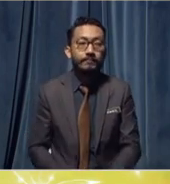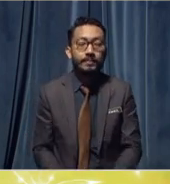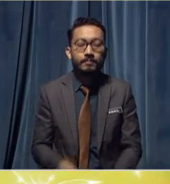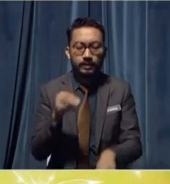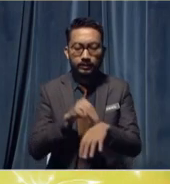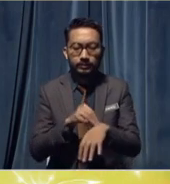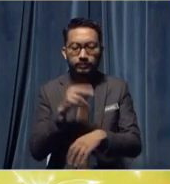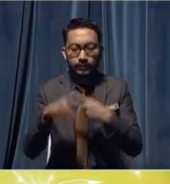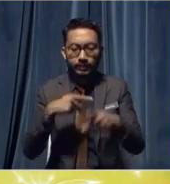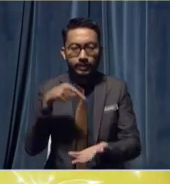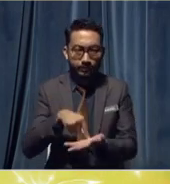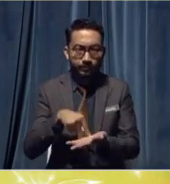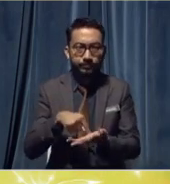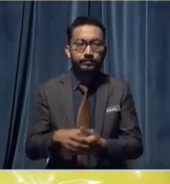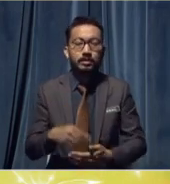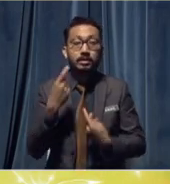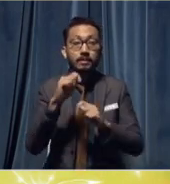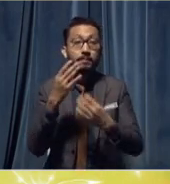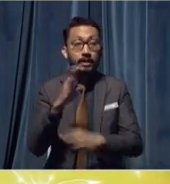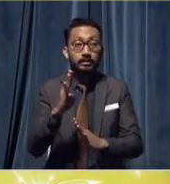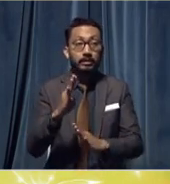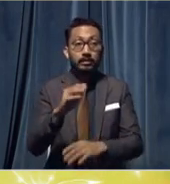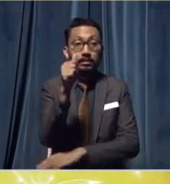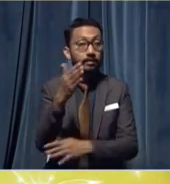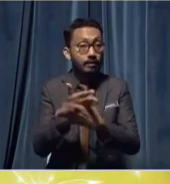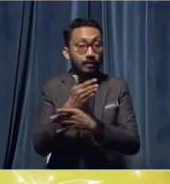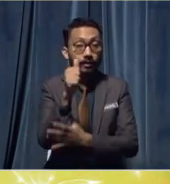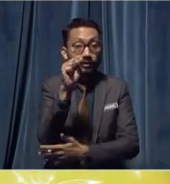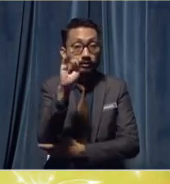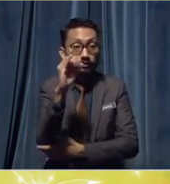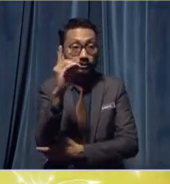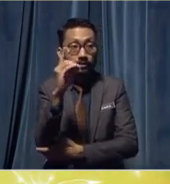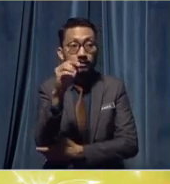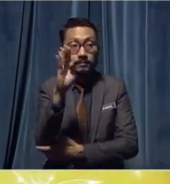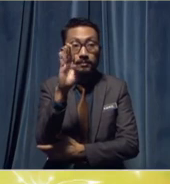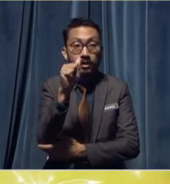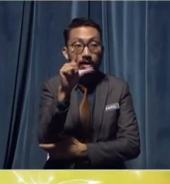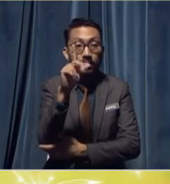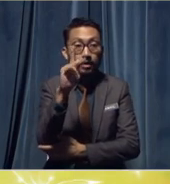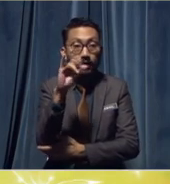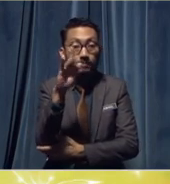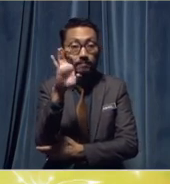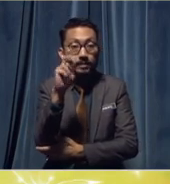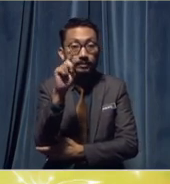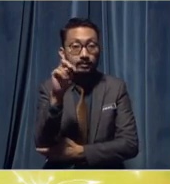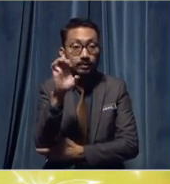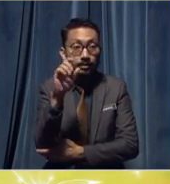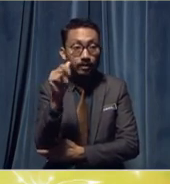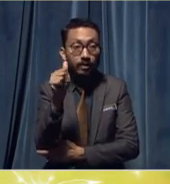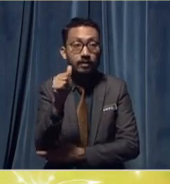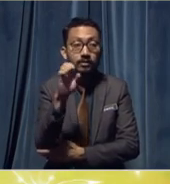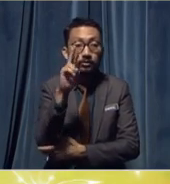Semasa proses ini, tindak balas antara asid alkil benzina